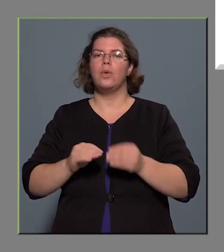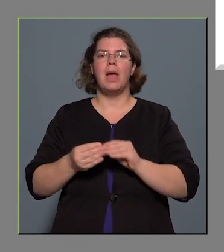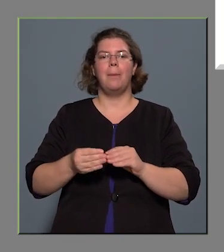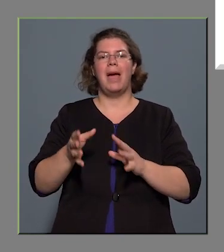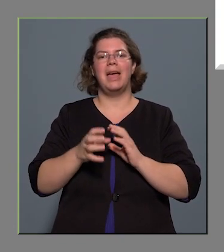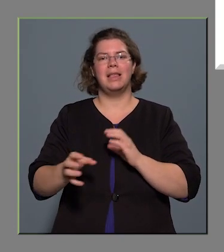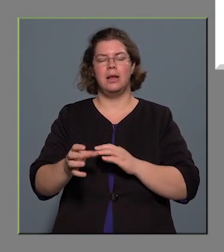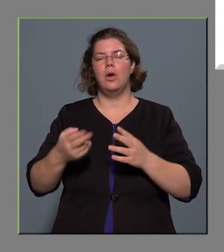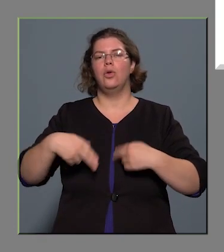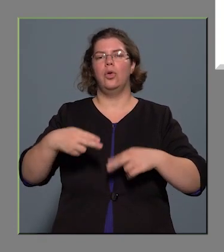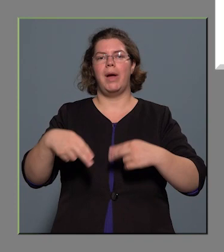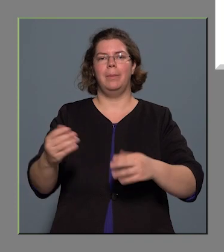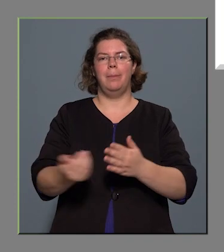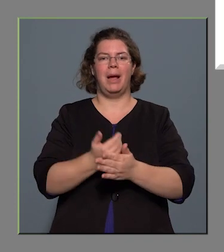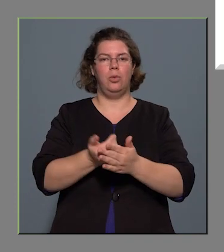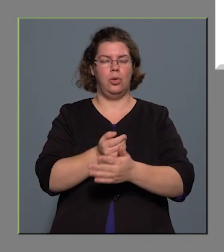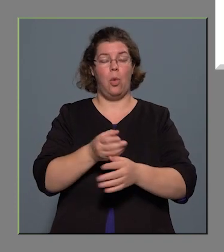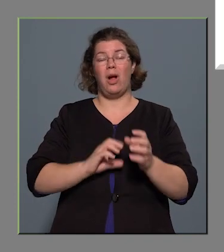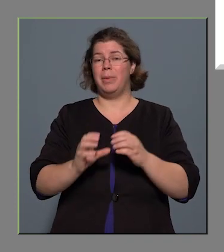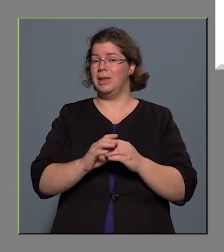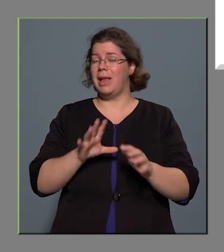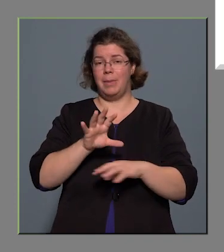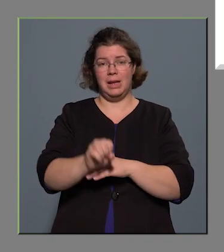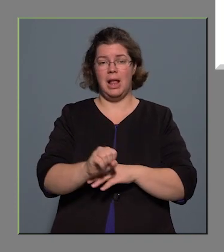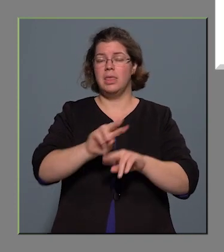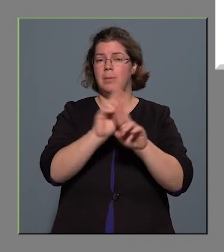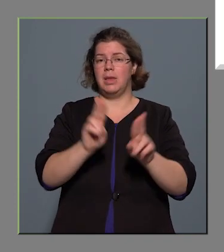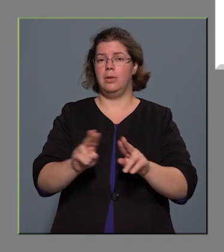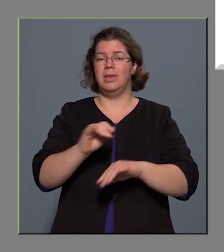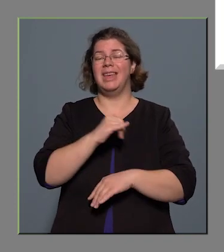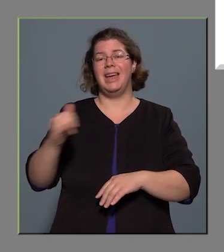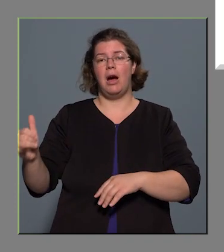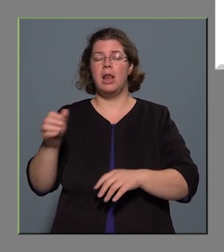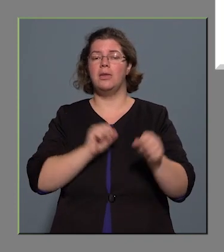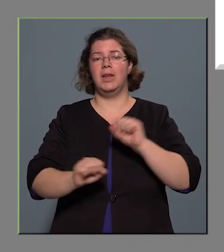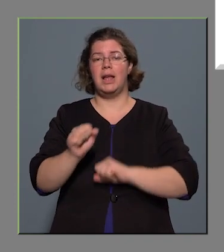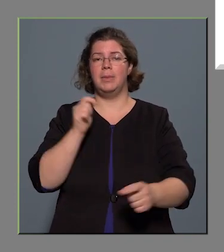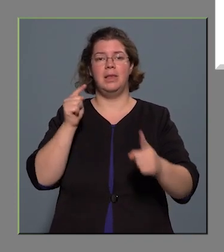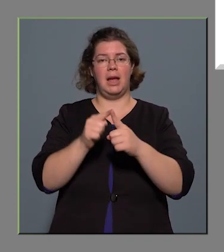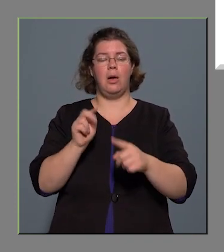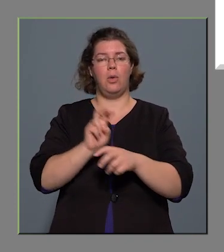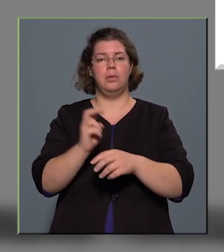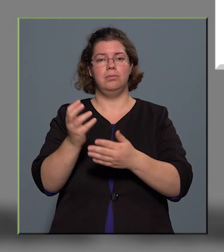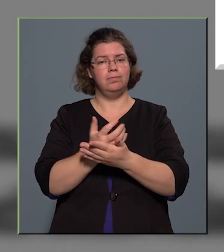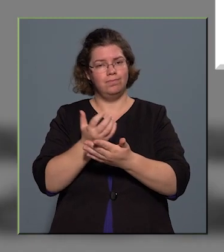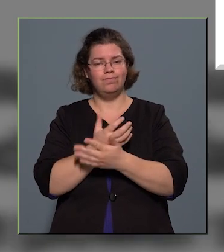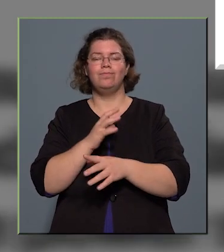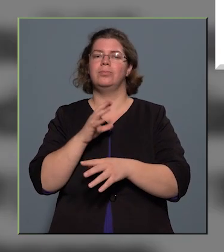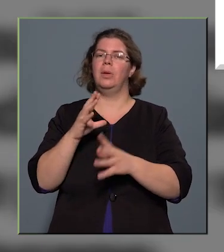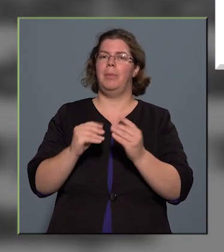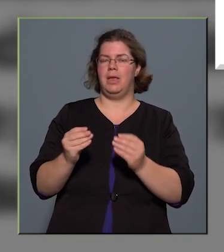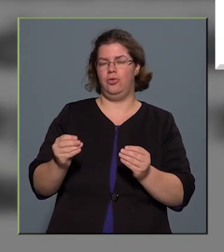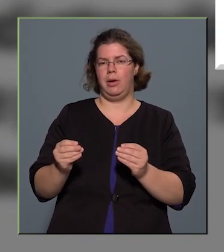megújuló kapacitás azonban nem éri el a nemzetközi éghajlatvédelmi célok eléréséhez szükséges mennyiséget.